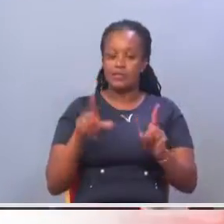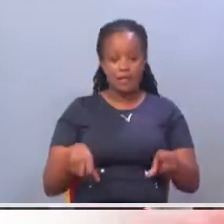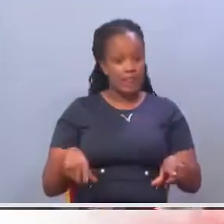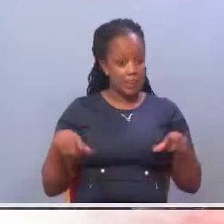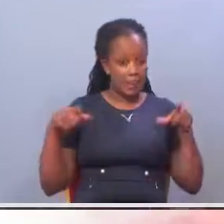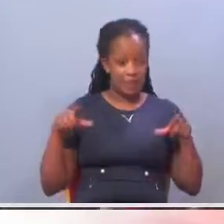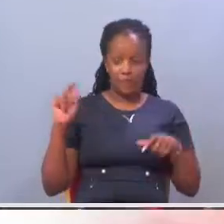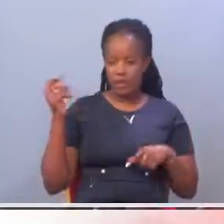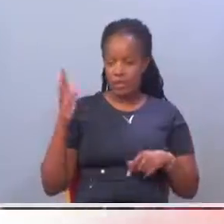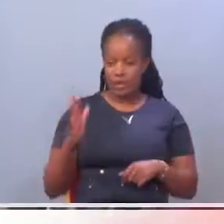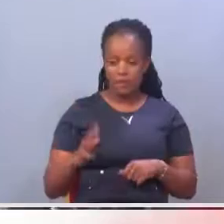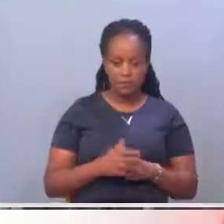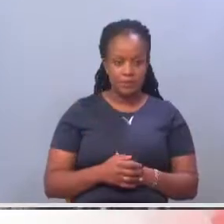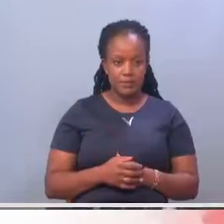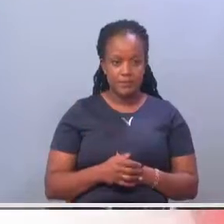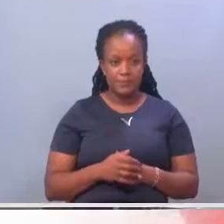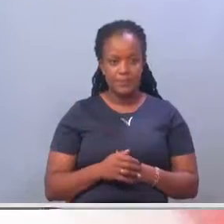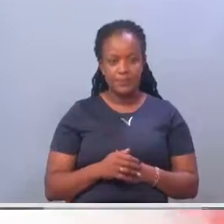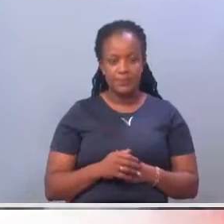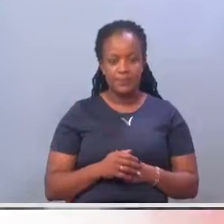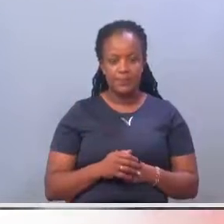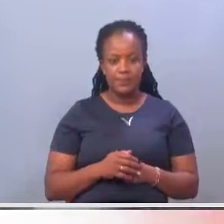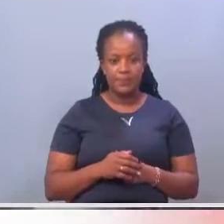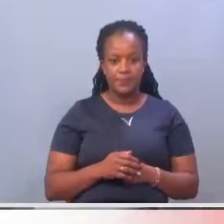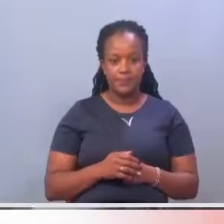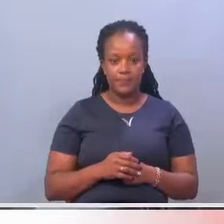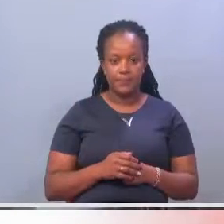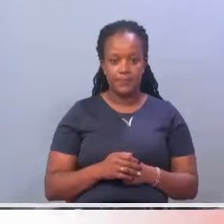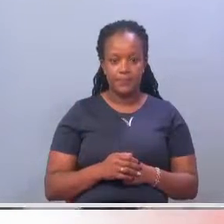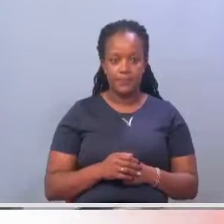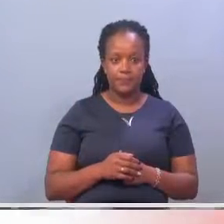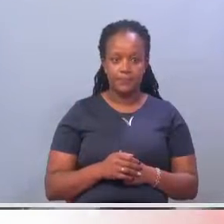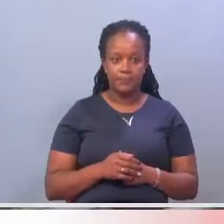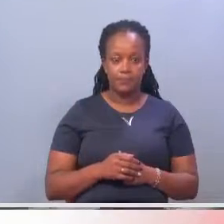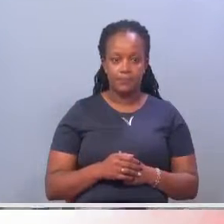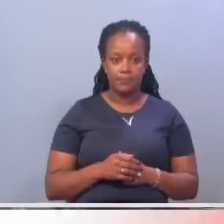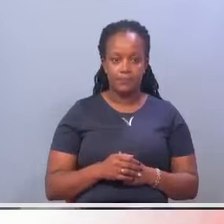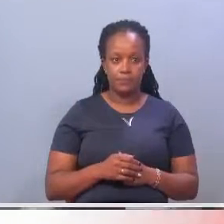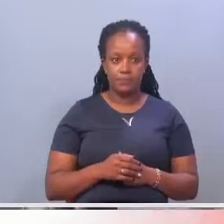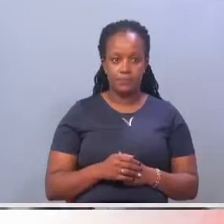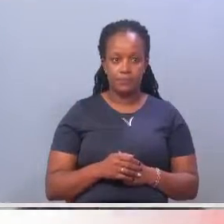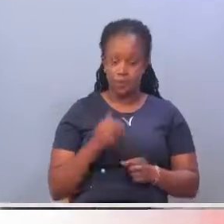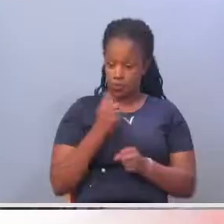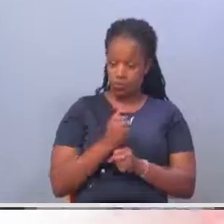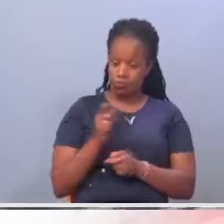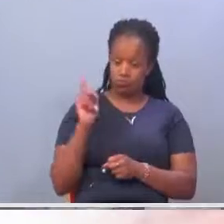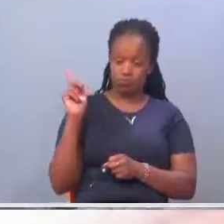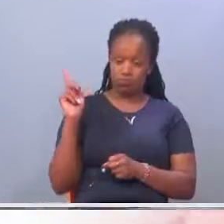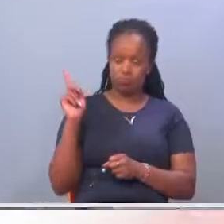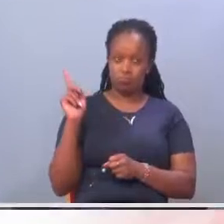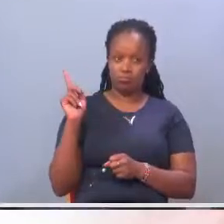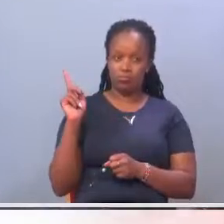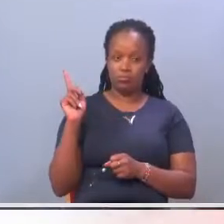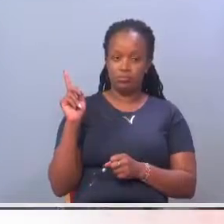ushuru marundufu by 50%. Tukifanya hivyo, our inaleta gross domestic